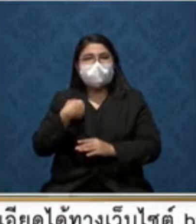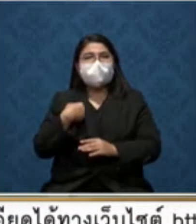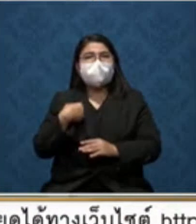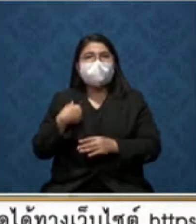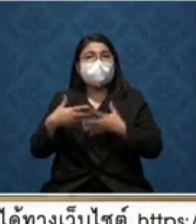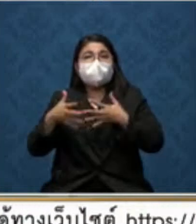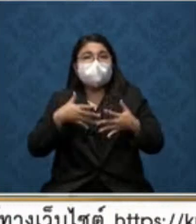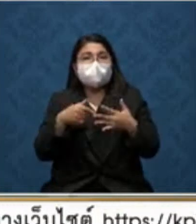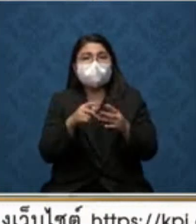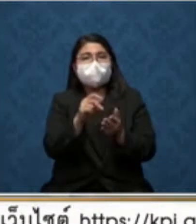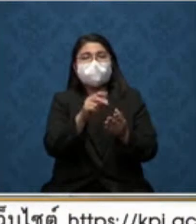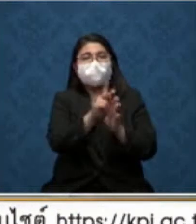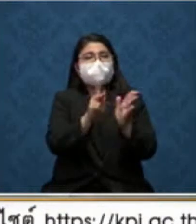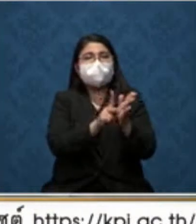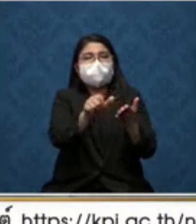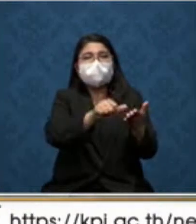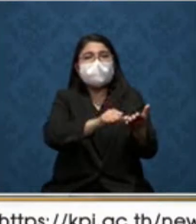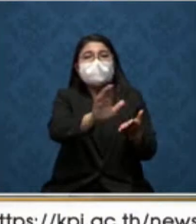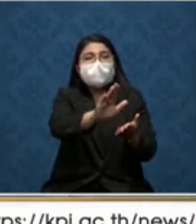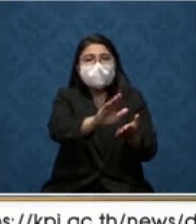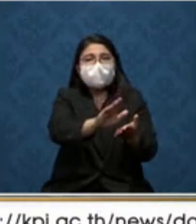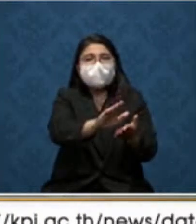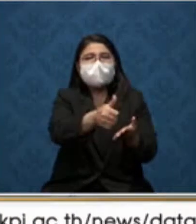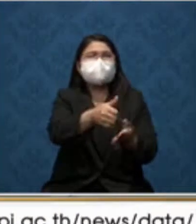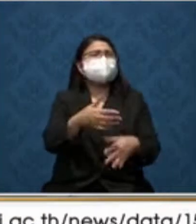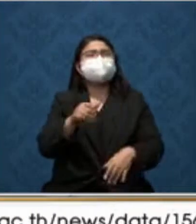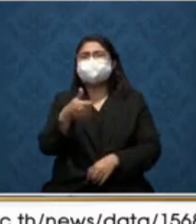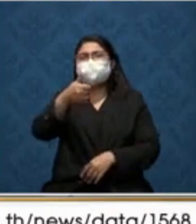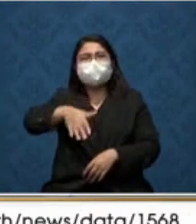้ไม่จรินะฮะกดหมายกด